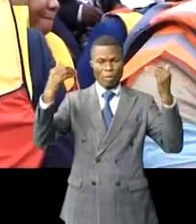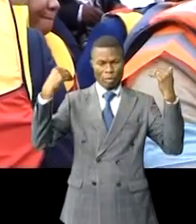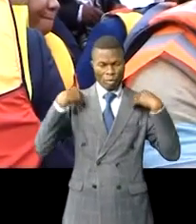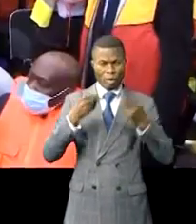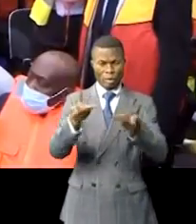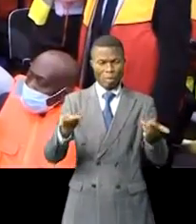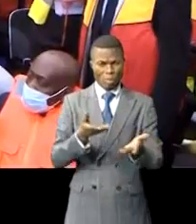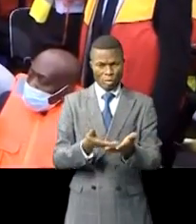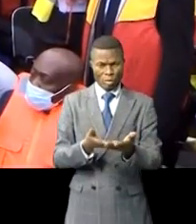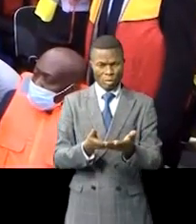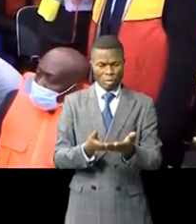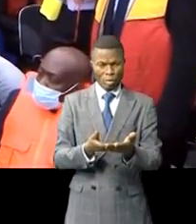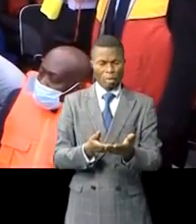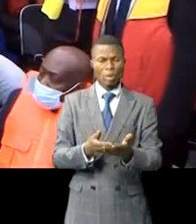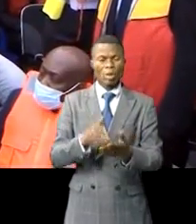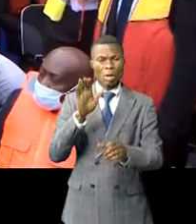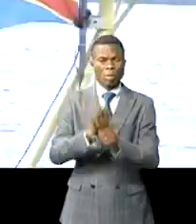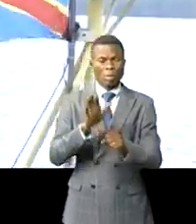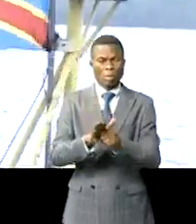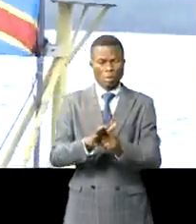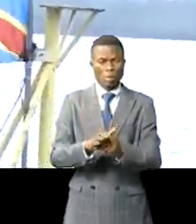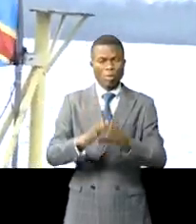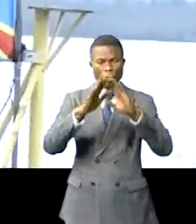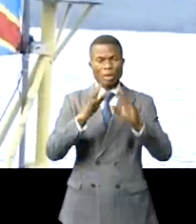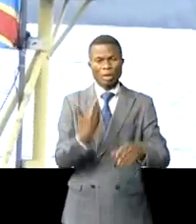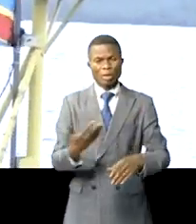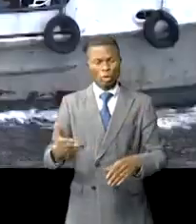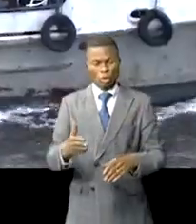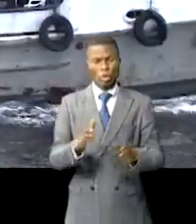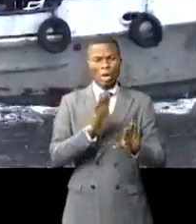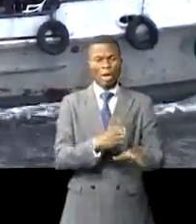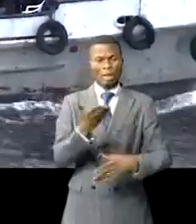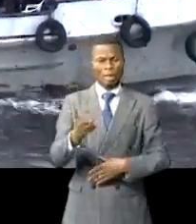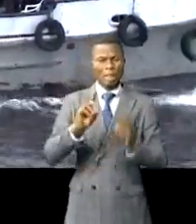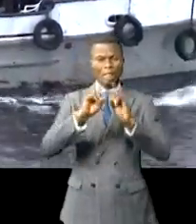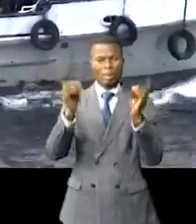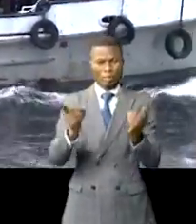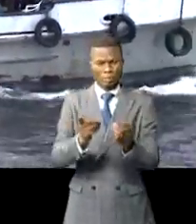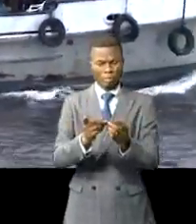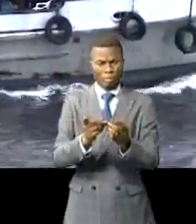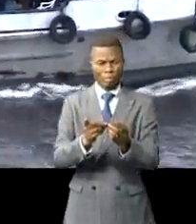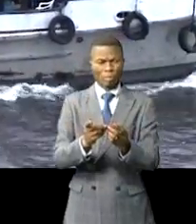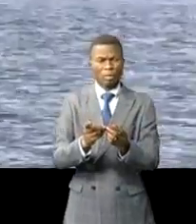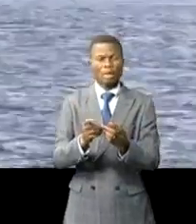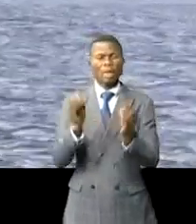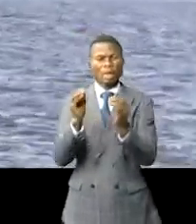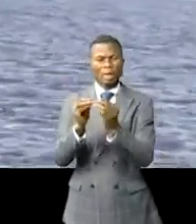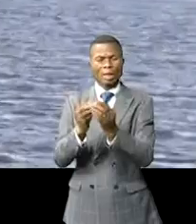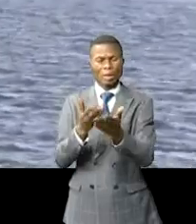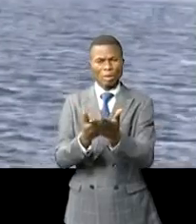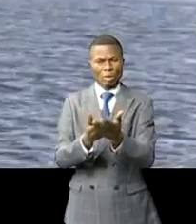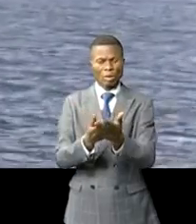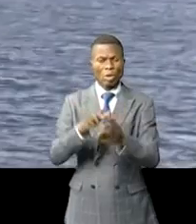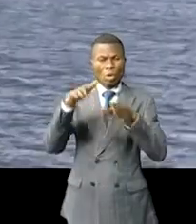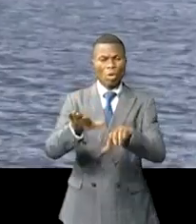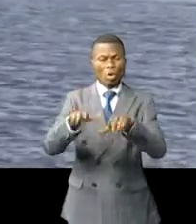site. Au regard de nombreux aménagements attendus pour ce grand projet, la délégation a été conviée à une randonnée sur le majestueux